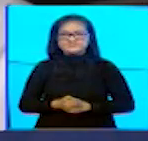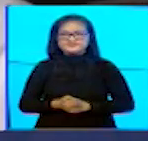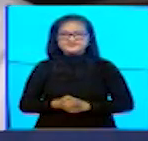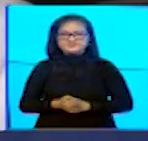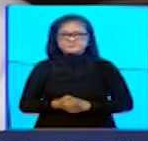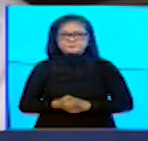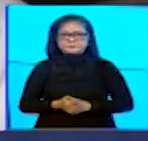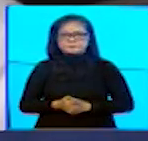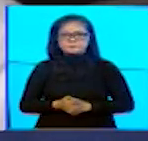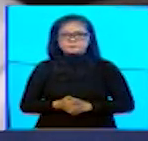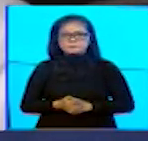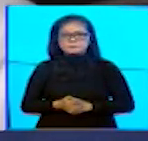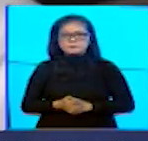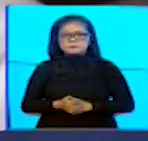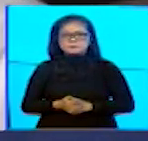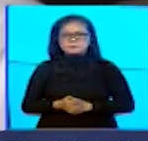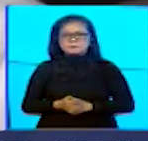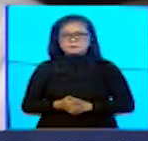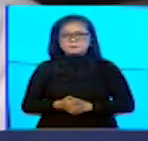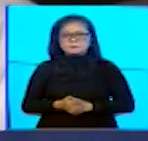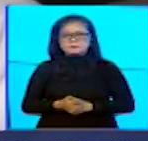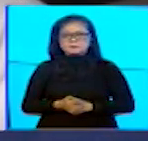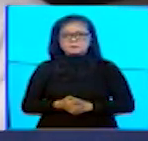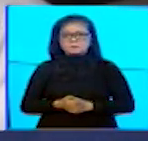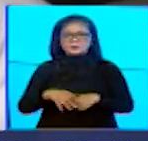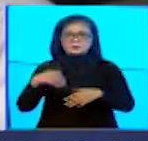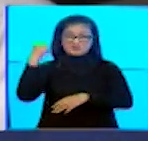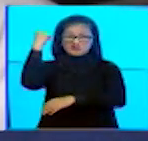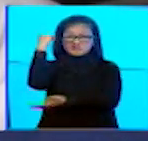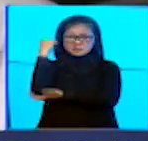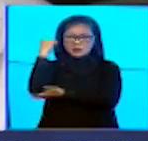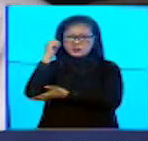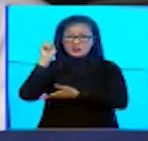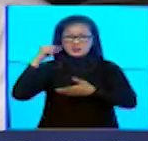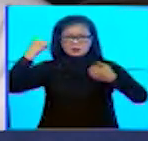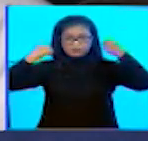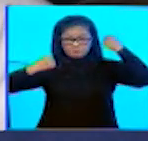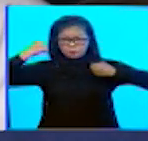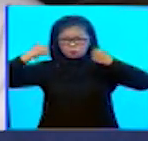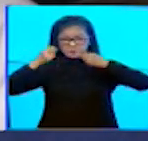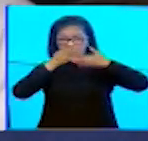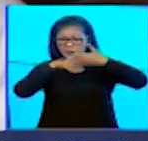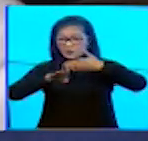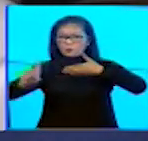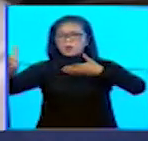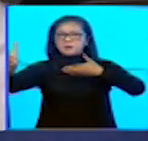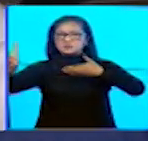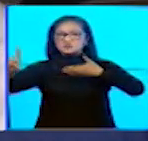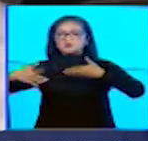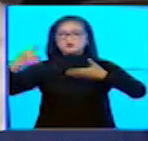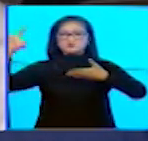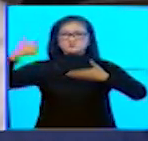kendaraan dan kita tangkep. Kemudian tersangka keluar, kemudian mengancam petugas lagi dengan bawa pisau, kemudian terpaksa kita